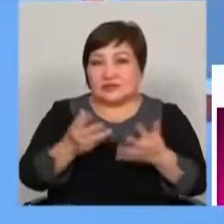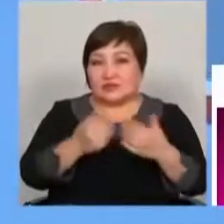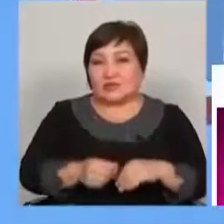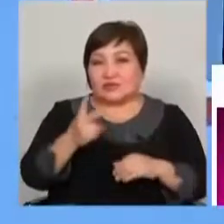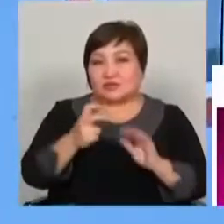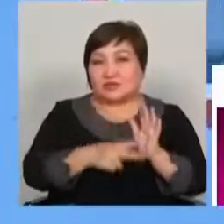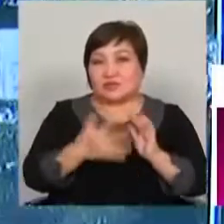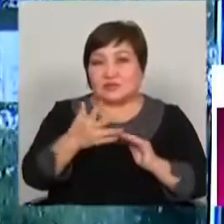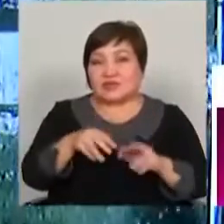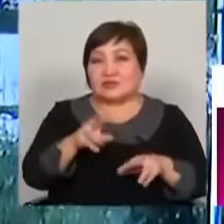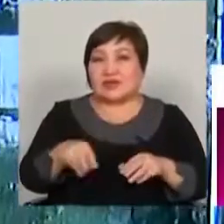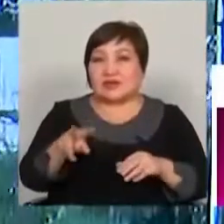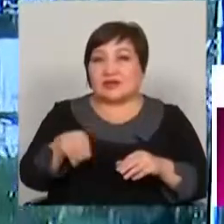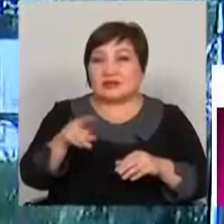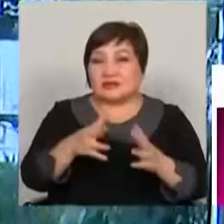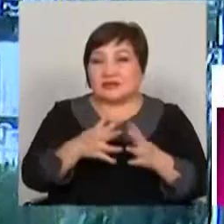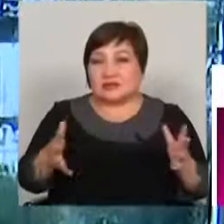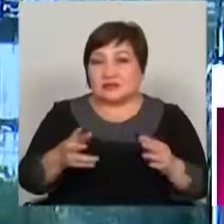астам. 7500